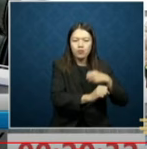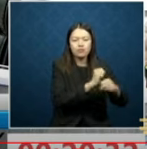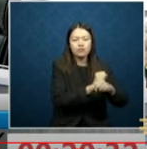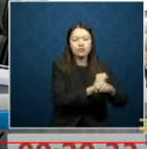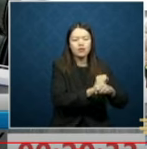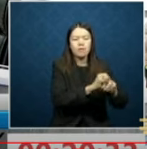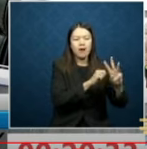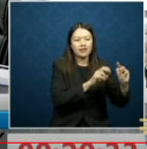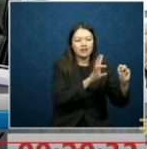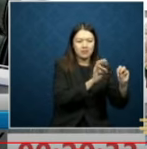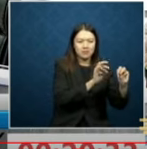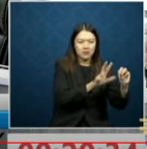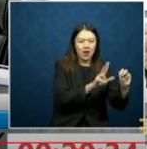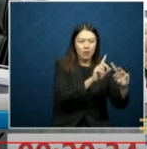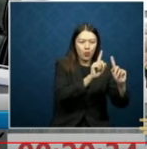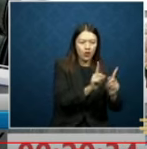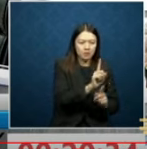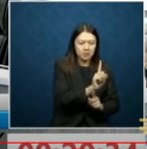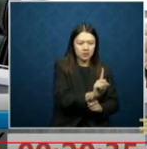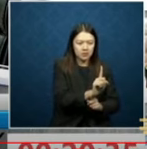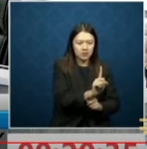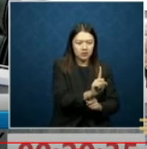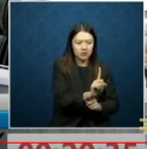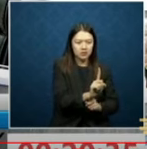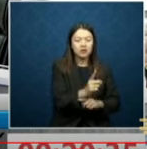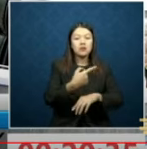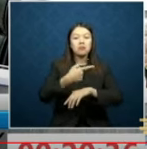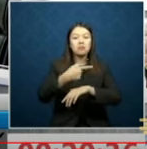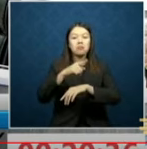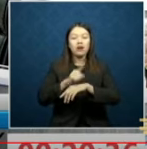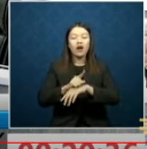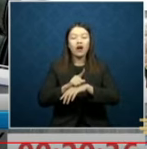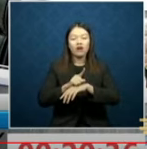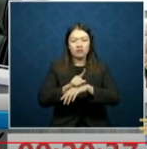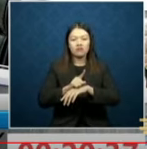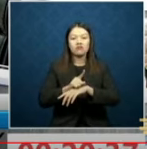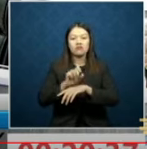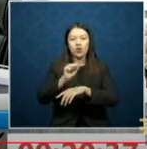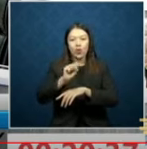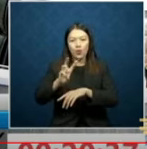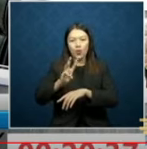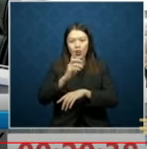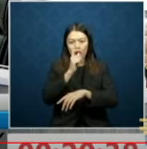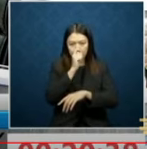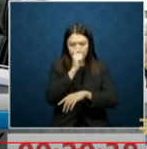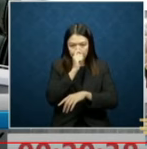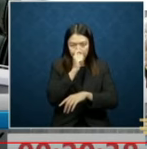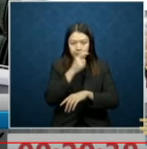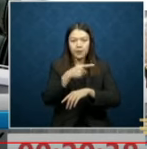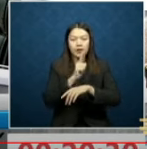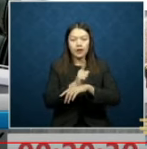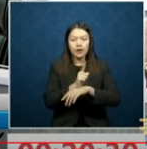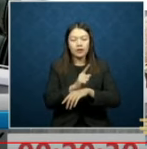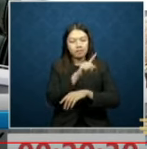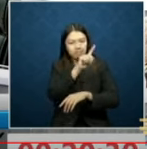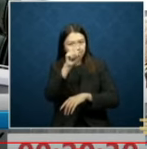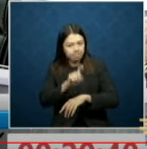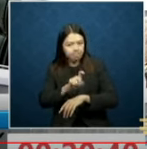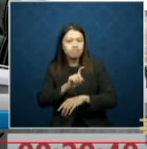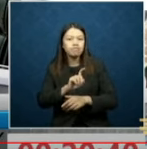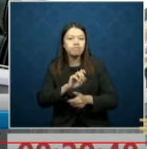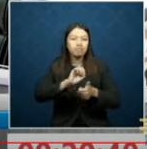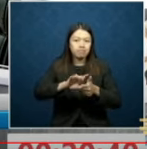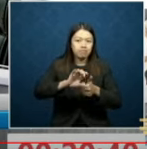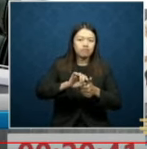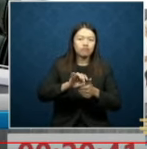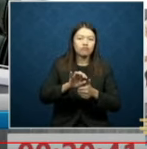รา73วงเล็บ1กับเรียนท่านประธานวุฒิสภาที่เคารพครับขอผมขอตั้งเป็นข้อสังเกตและอาจจะต้